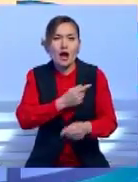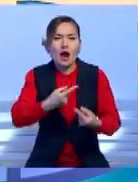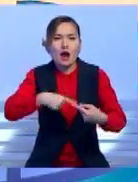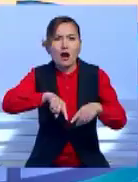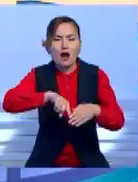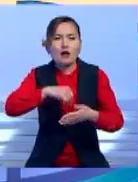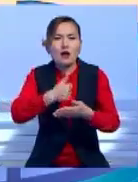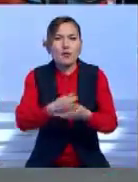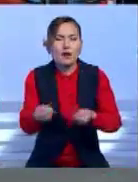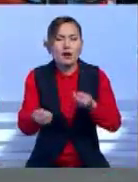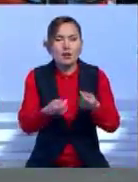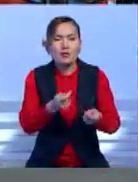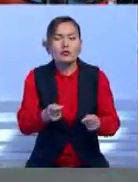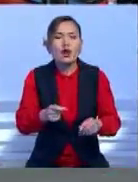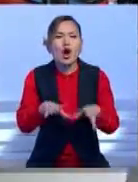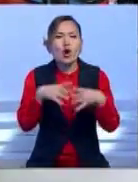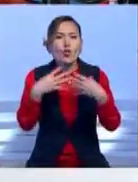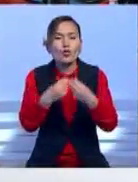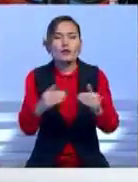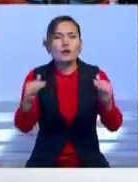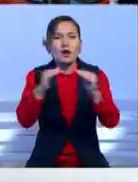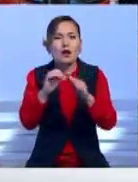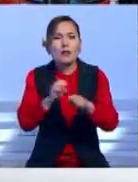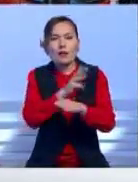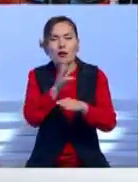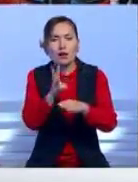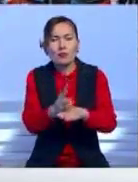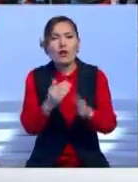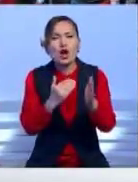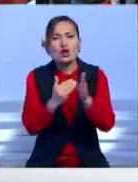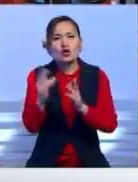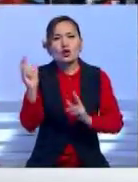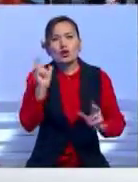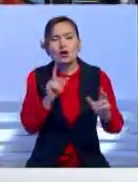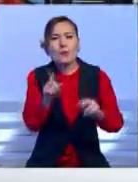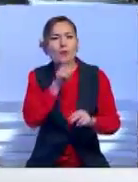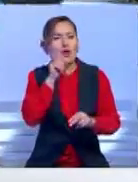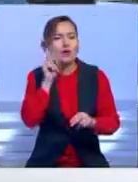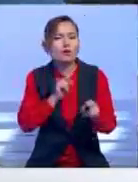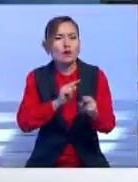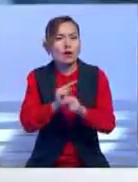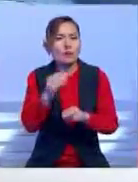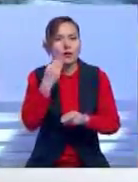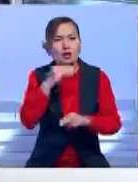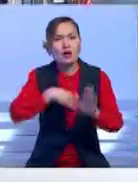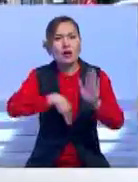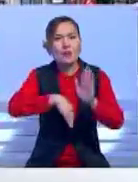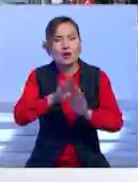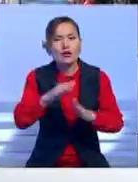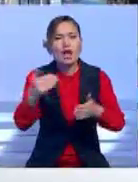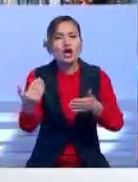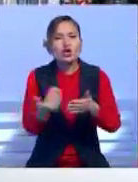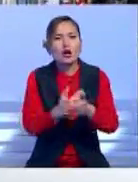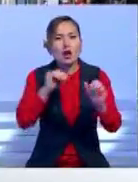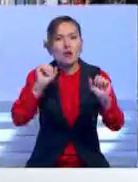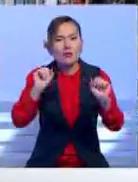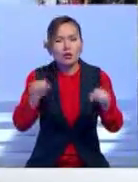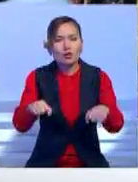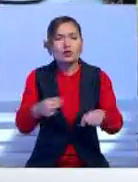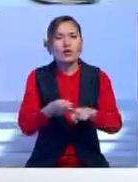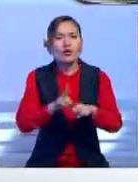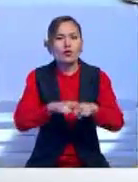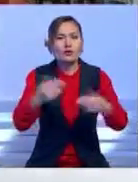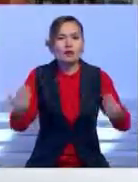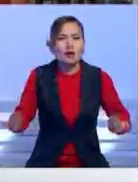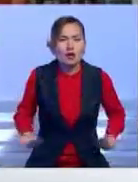басшысы отбасыларды баспанамен қамтамасыз ету және жоғары білім қолжетімділігі мен сапасын арттыру сияқты жаңа мүмкіндіктер